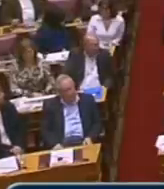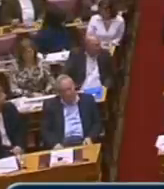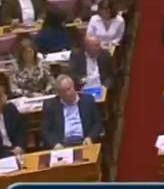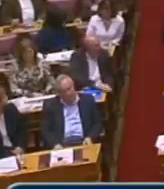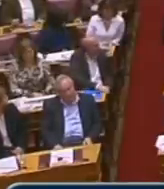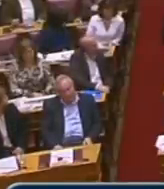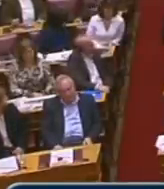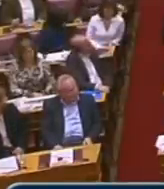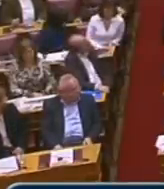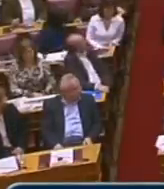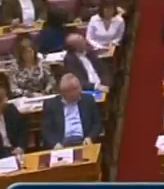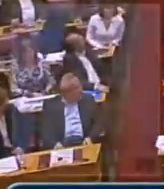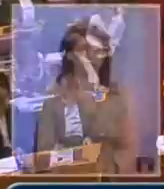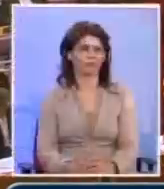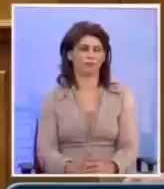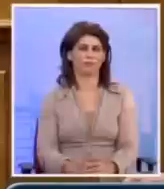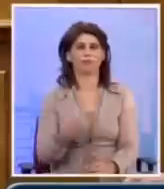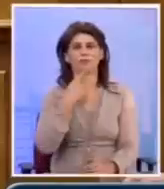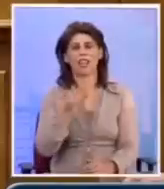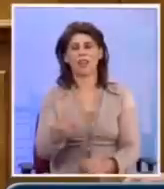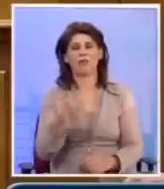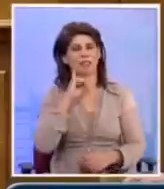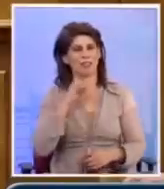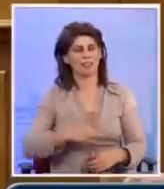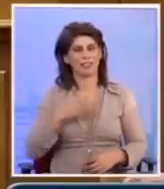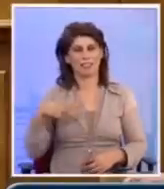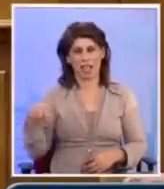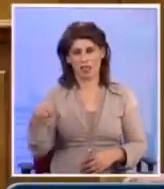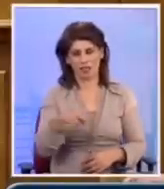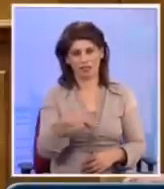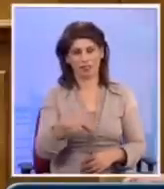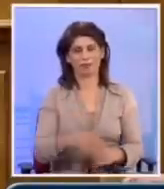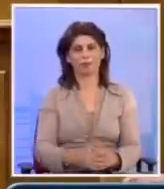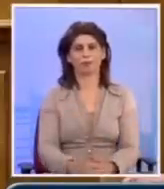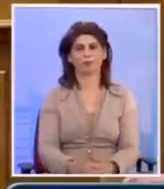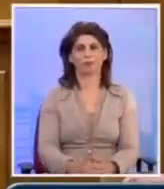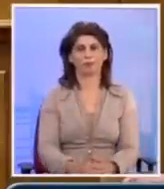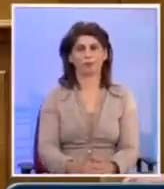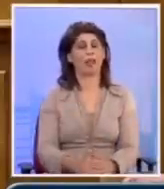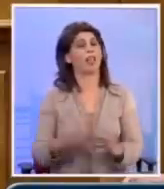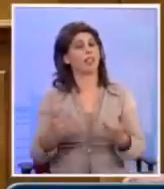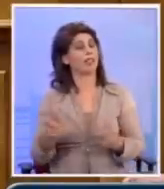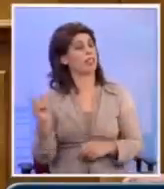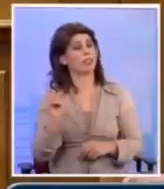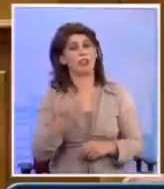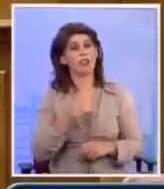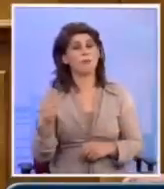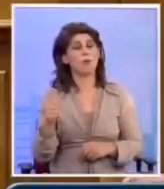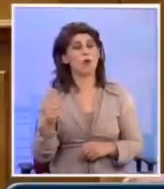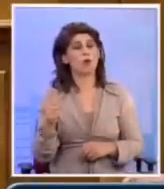Τα λέω αυτά, κυρίες και κύριοι συνάδελφοι. Τα λέω αυτά, κυρίες και κύριοι συνάδελφοι, διότι δεν είναι μόνο